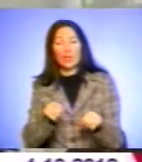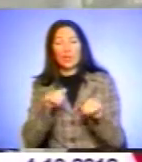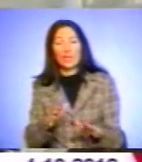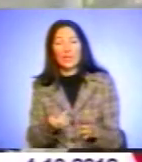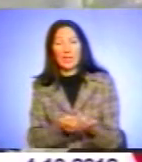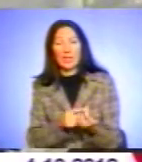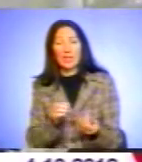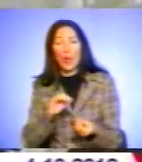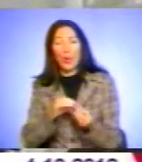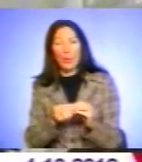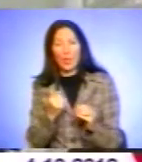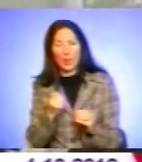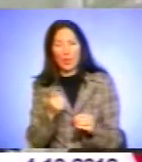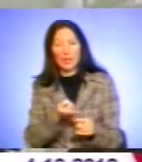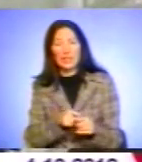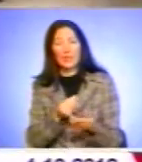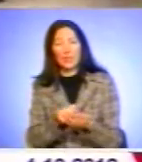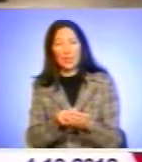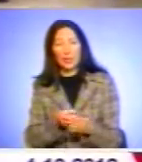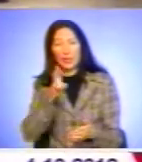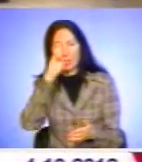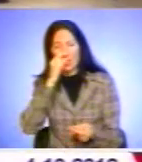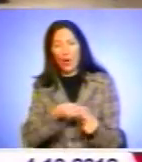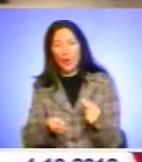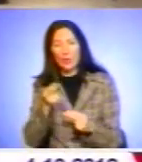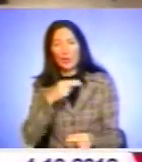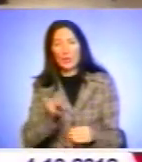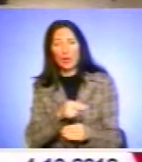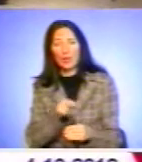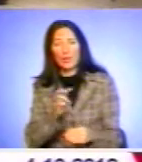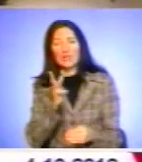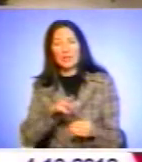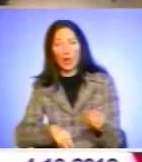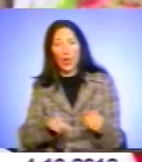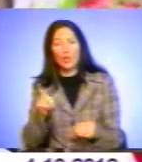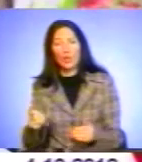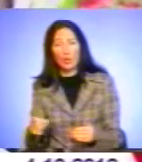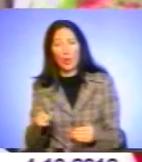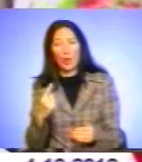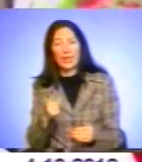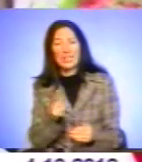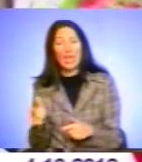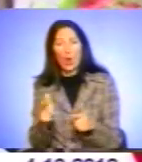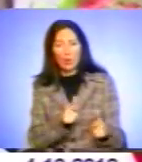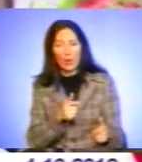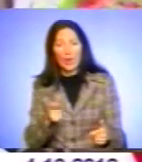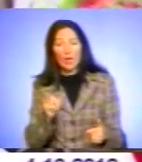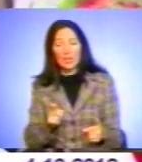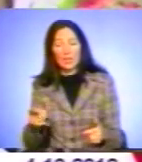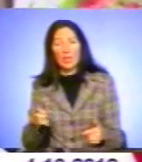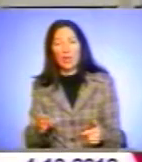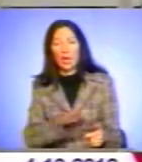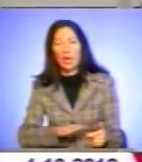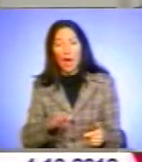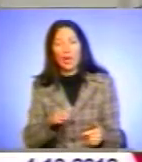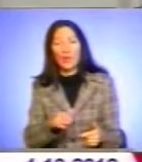проблем. Одна із них – фінансова. Держава компенсуватиме лікування застрахованій особі. Однак, чи готові жителі краю подбати про власне